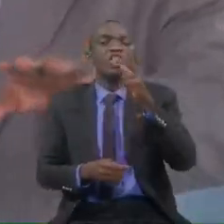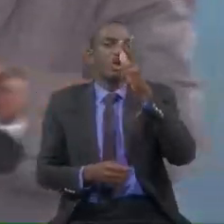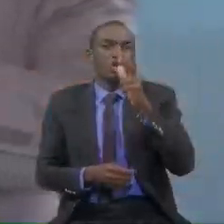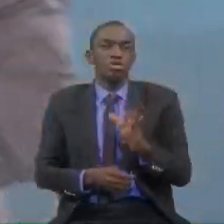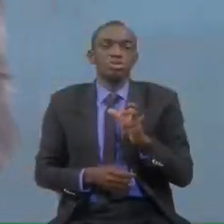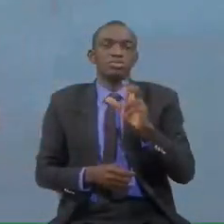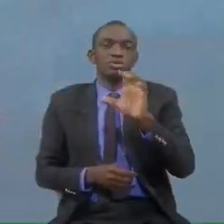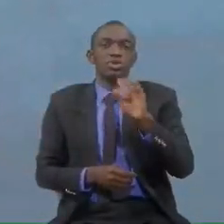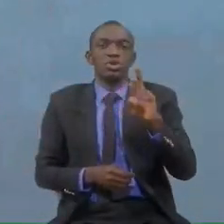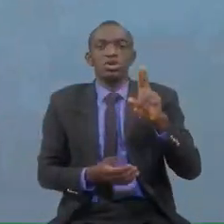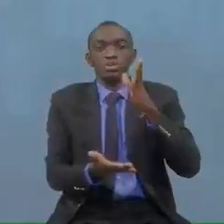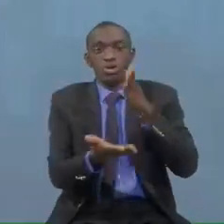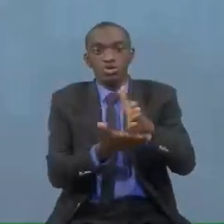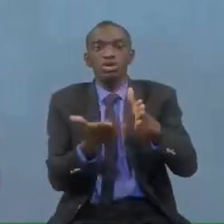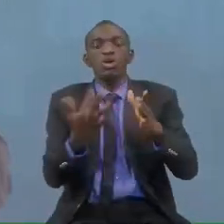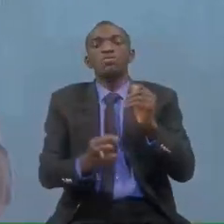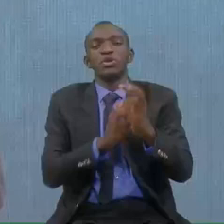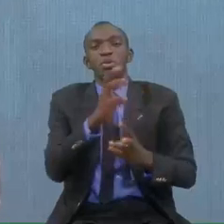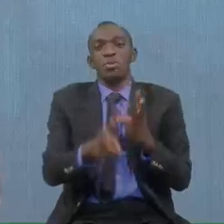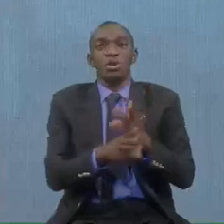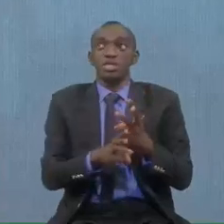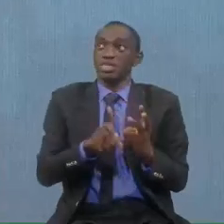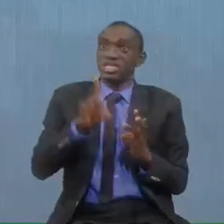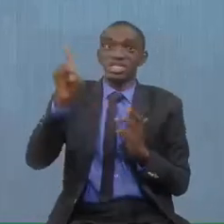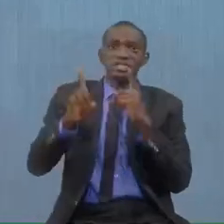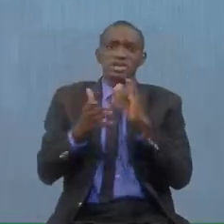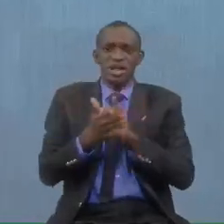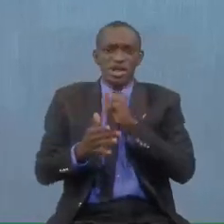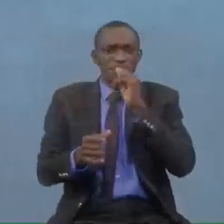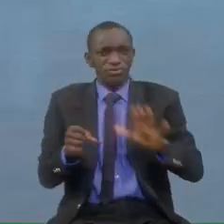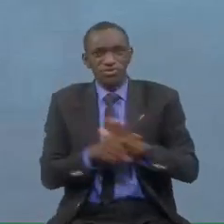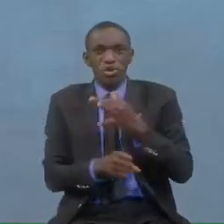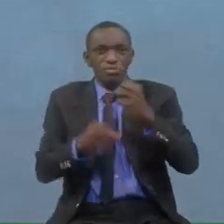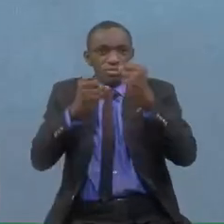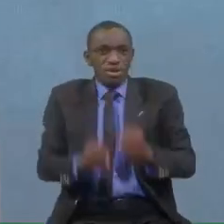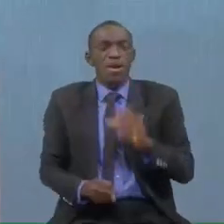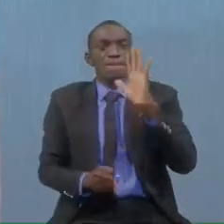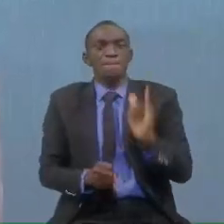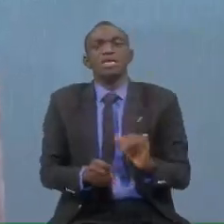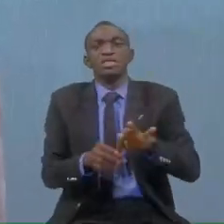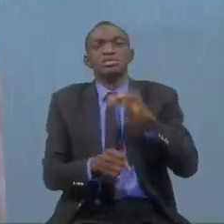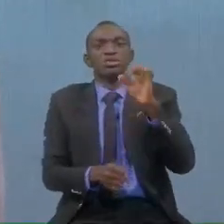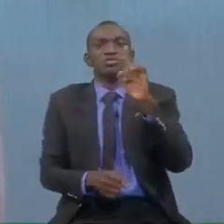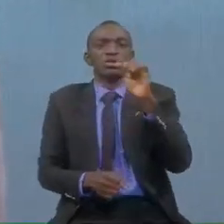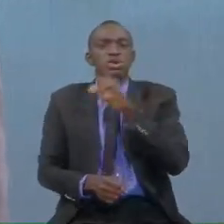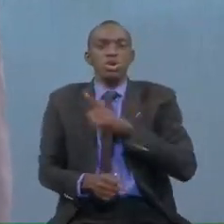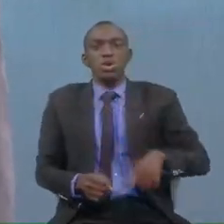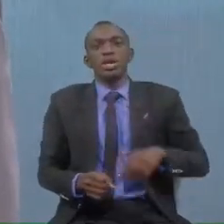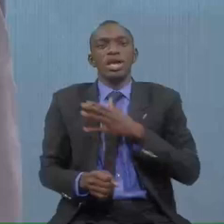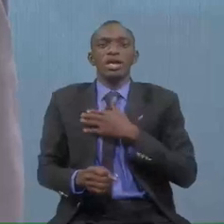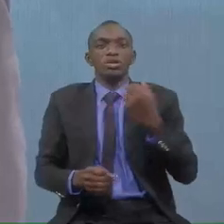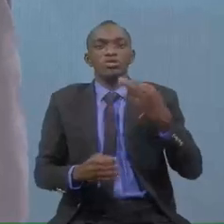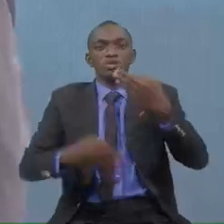de force de l'Esprit de l'Éternel. Je suis rempli de justice et de vigueur pour faire connaître